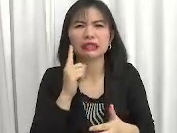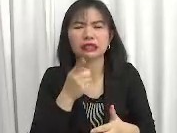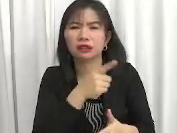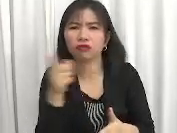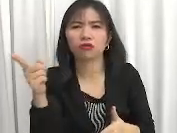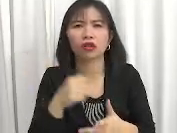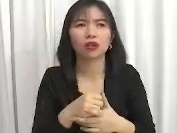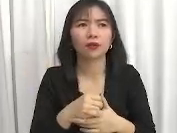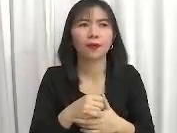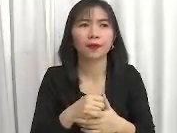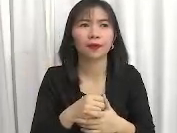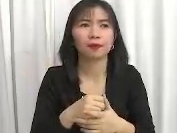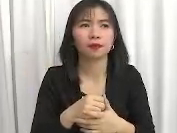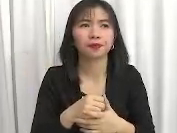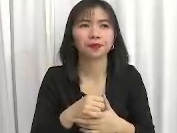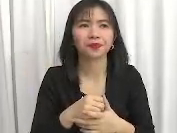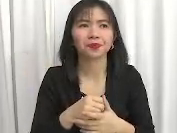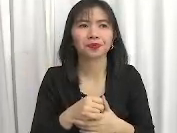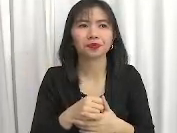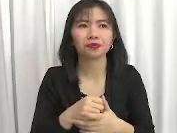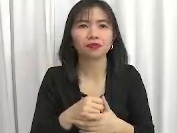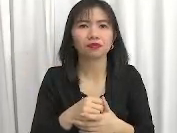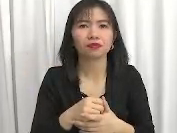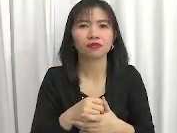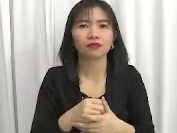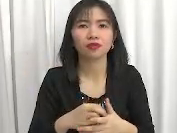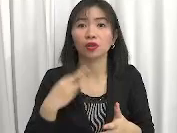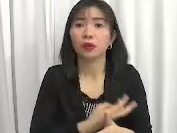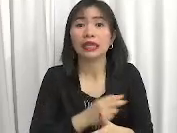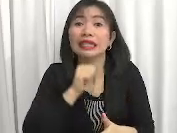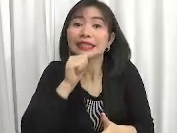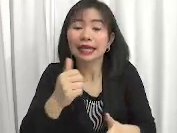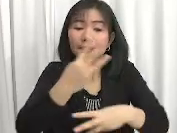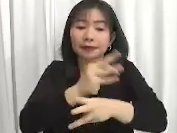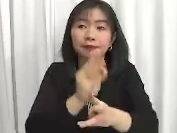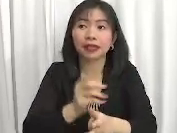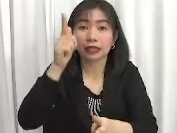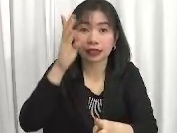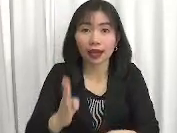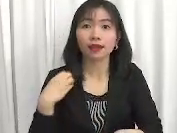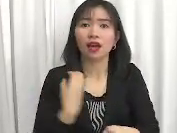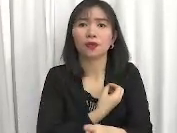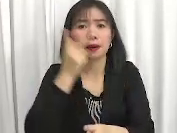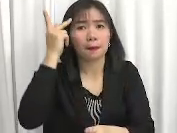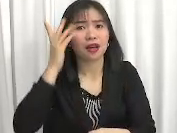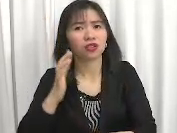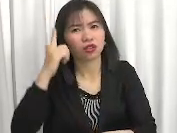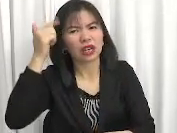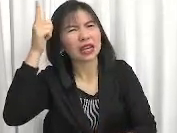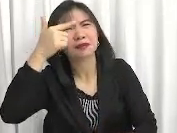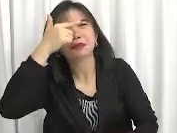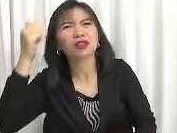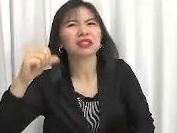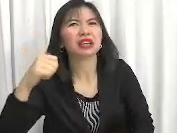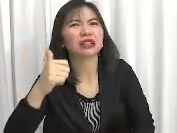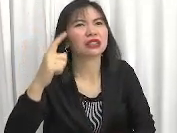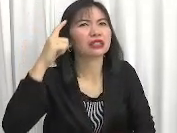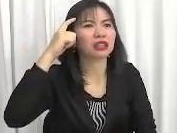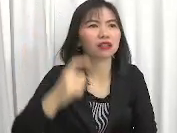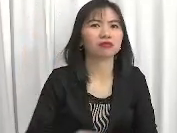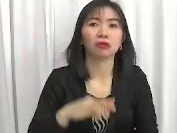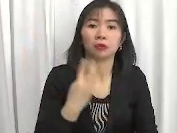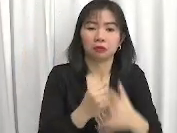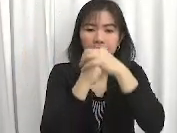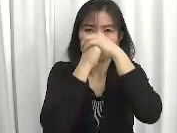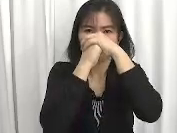masyadong sasabihin na ginujos natin si pastor kasi minsan may mga tao na